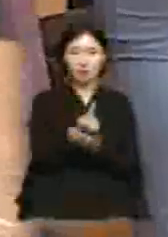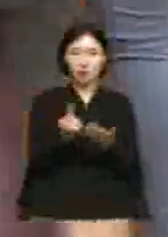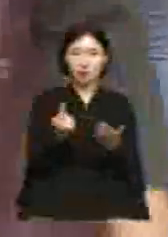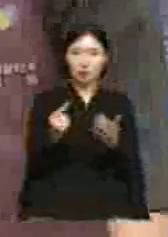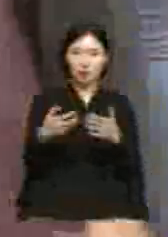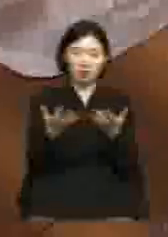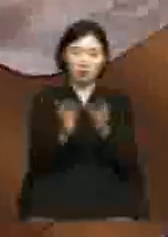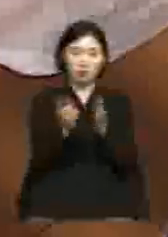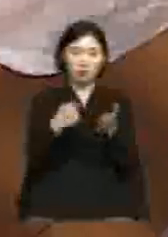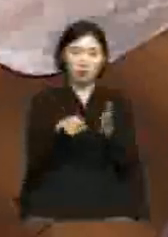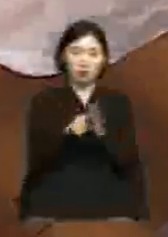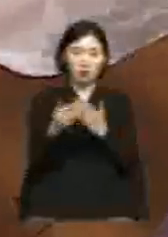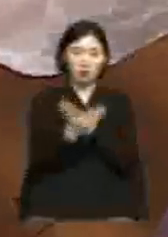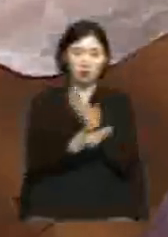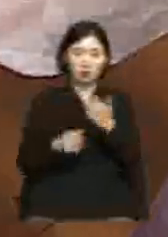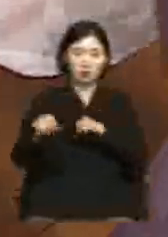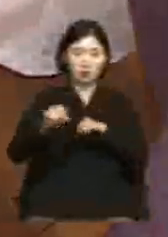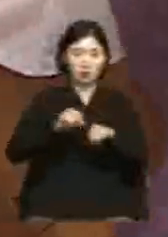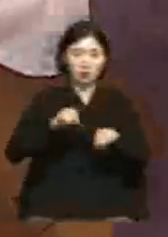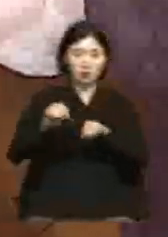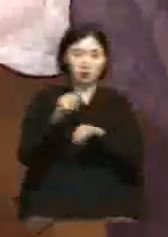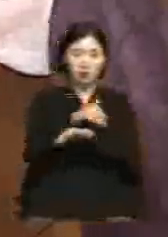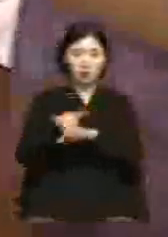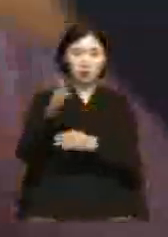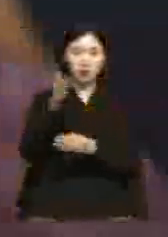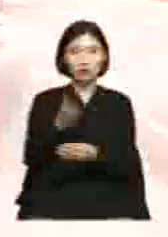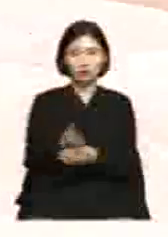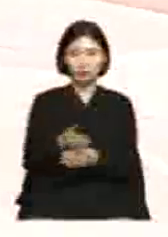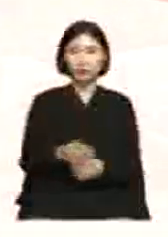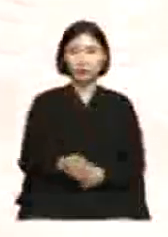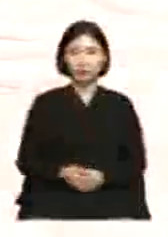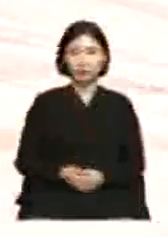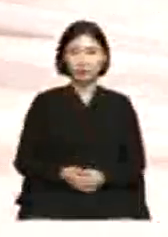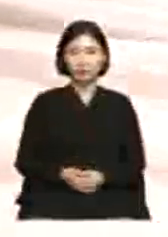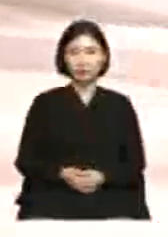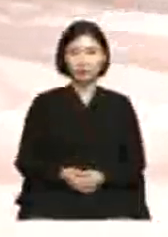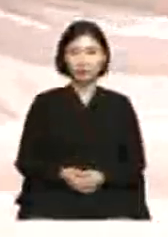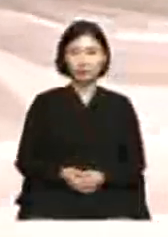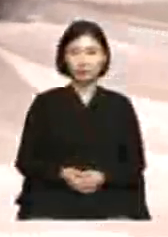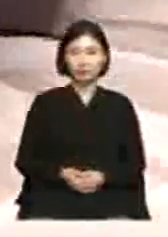봉사활동을 이어나갈 계획입니다. 딜라이브 서울경기 케이블TV 박영찬입니다.